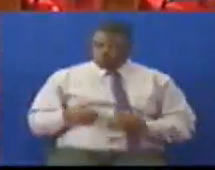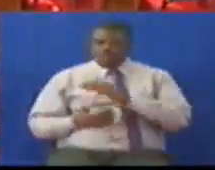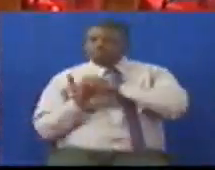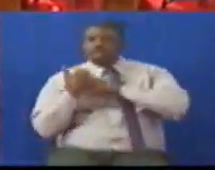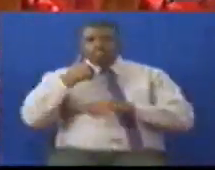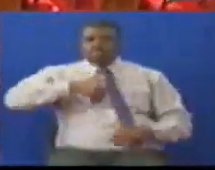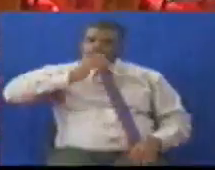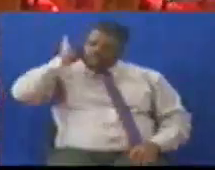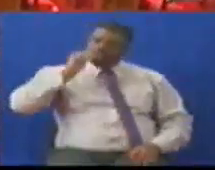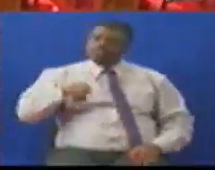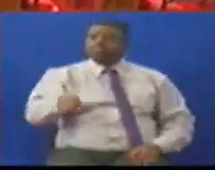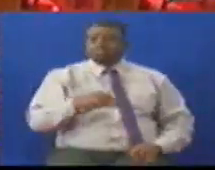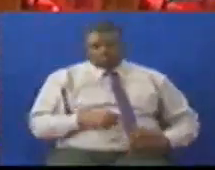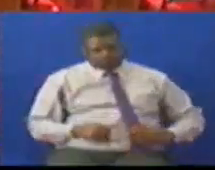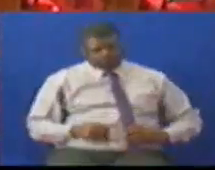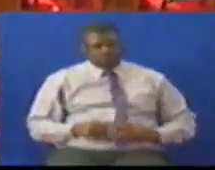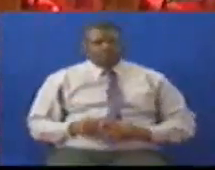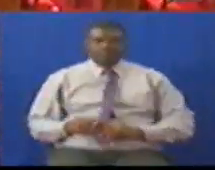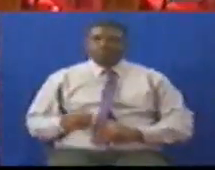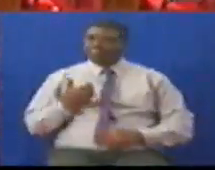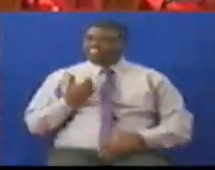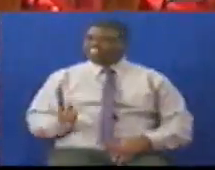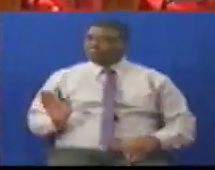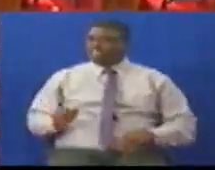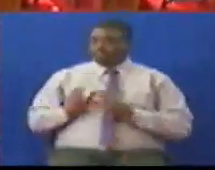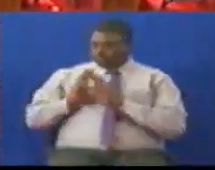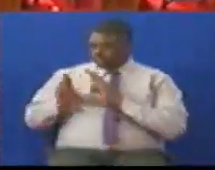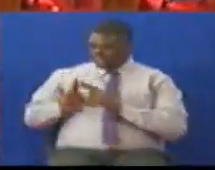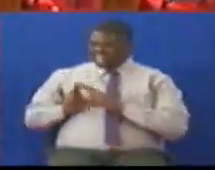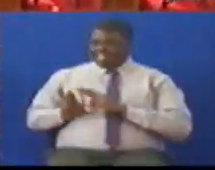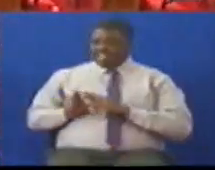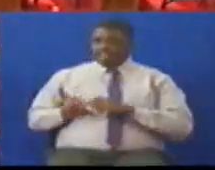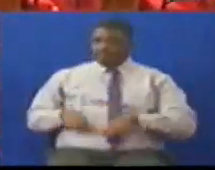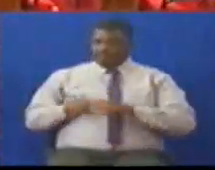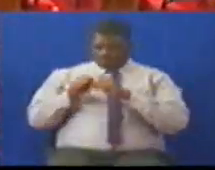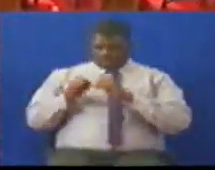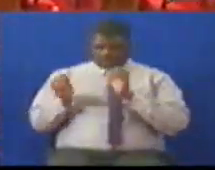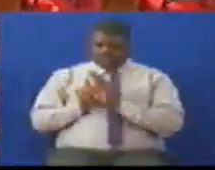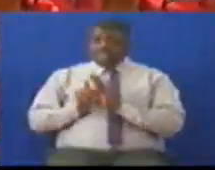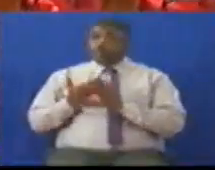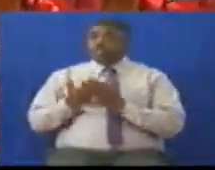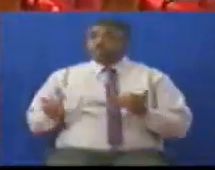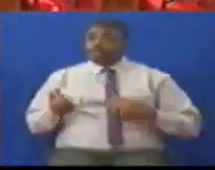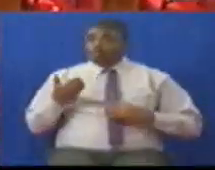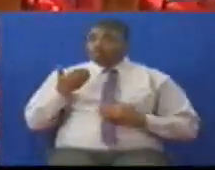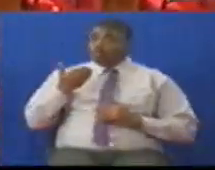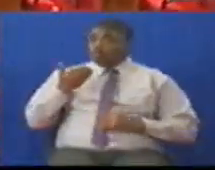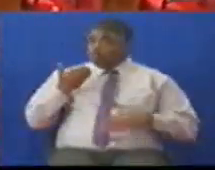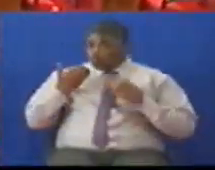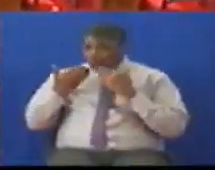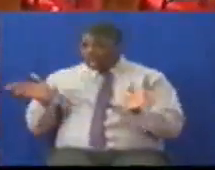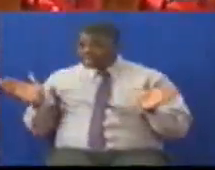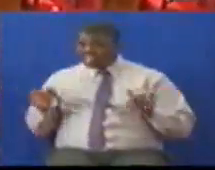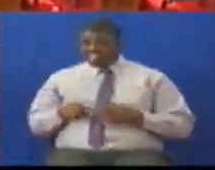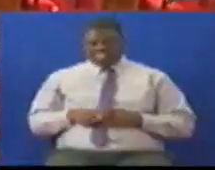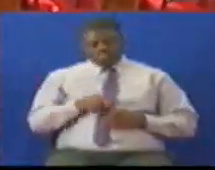serikali. Mheshimiwa Spika, sitapenda kujadili kuhusu utawala wa sheria kwa sababu iko wazi kwa jinsi